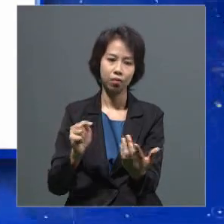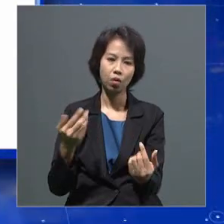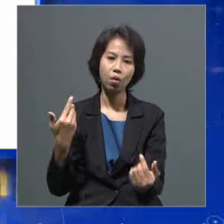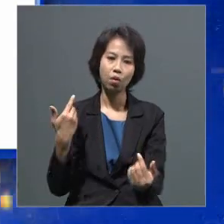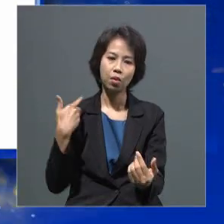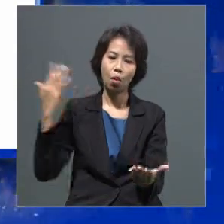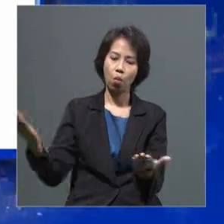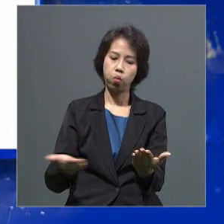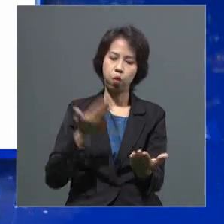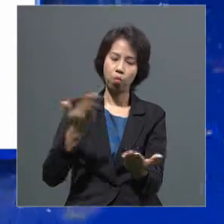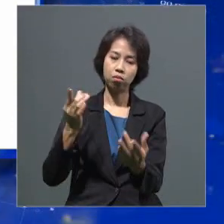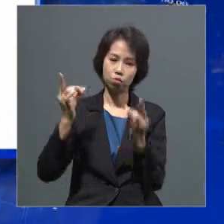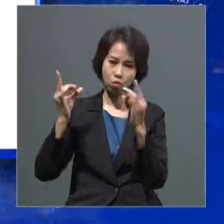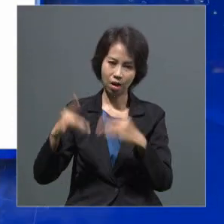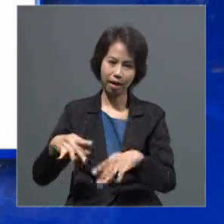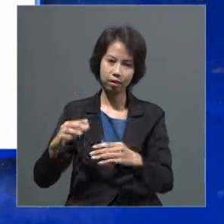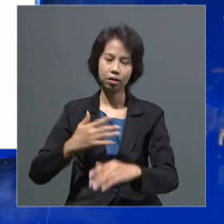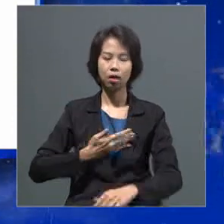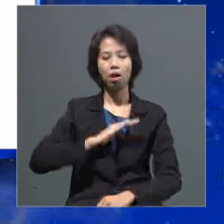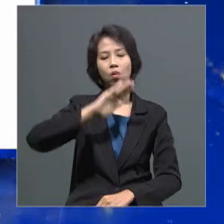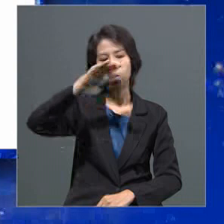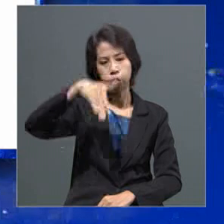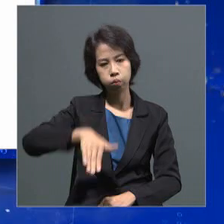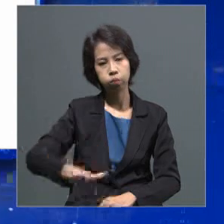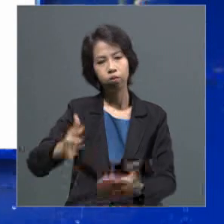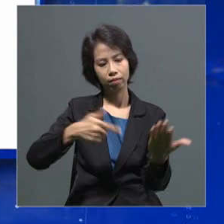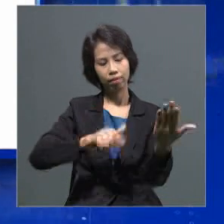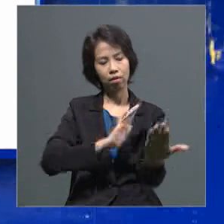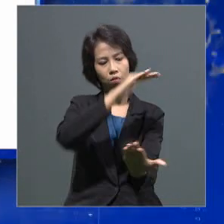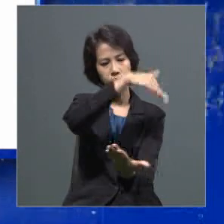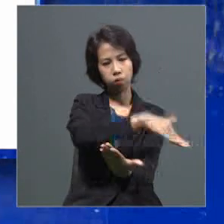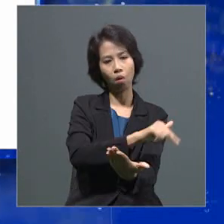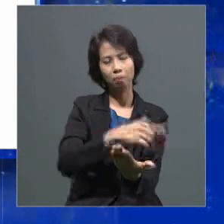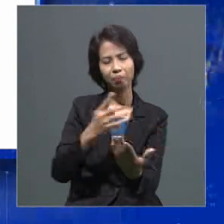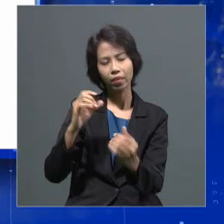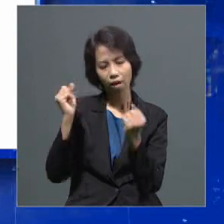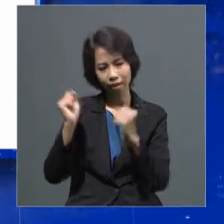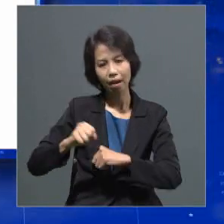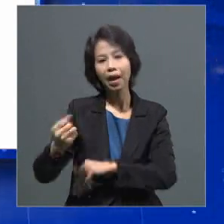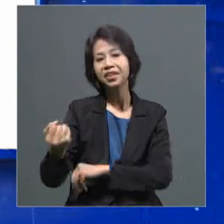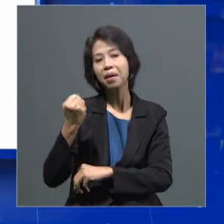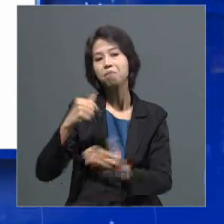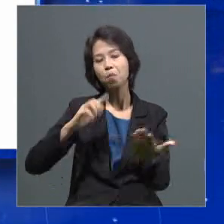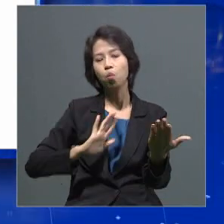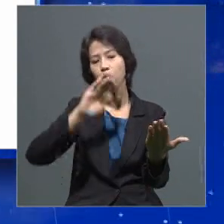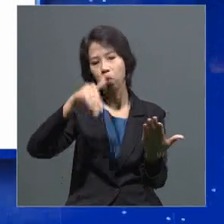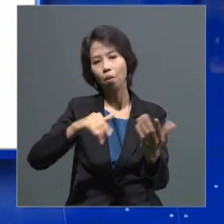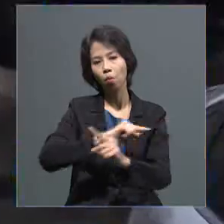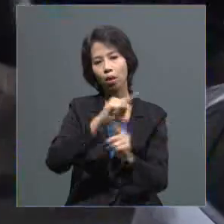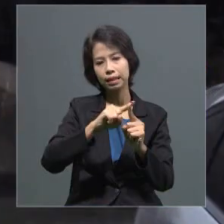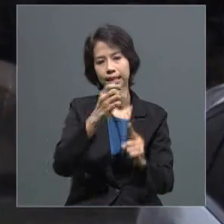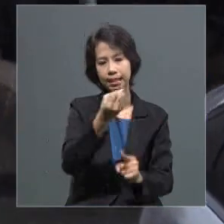กำลังค่อนข้างแรงสำหรับคลื่นลมบริเวณทะเลอันดามันและอ่าวไทยจะมีกำลังแรงขึ้นโดยในช่วงวันที่ 14-17